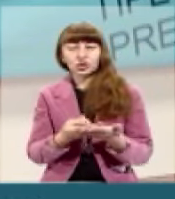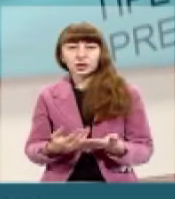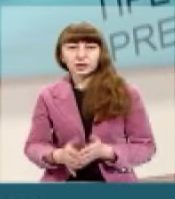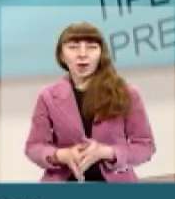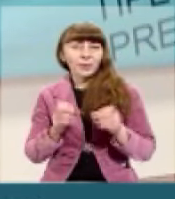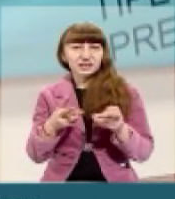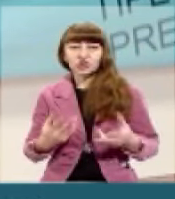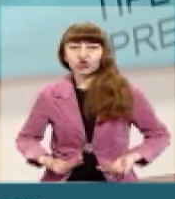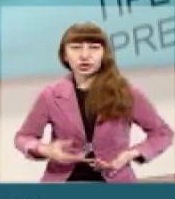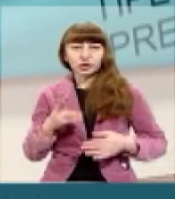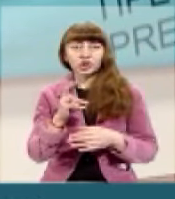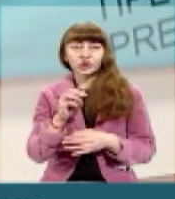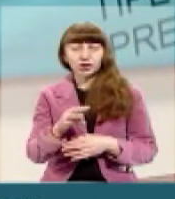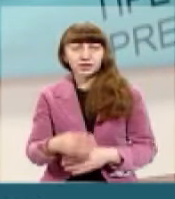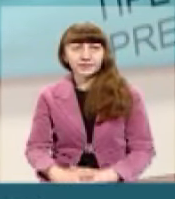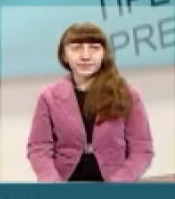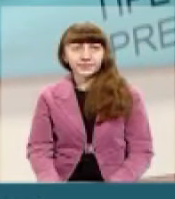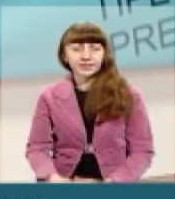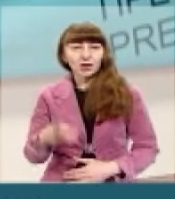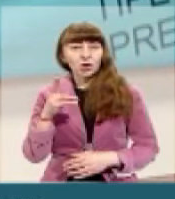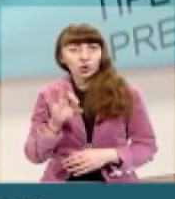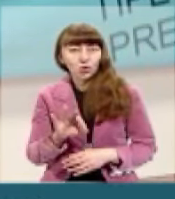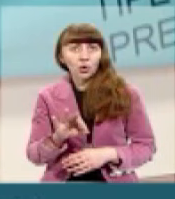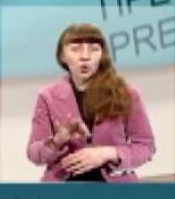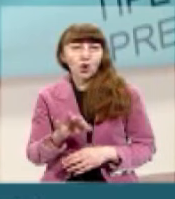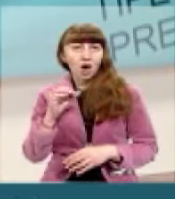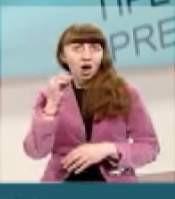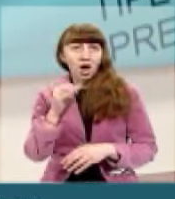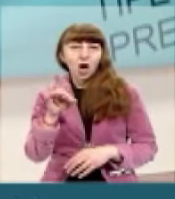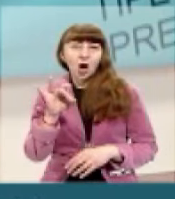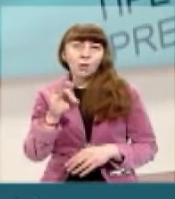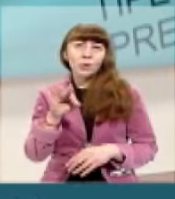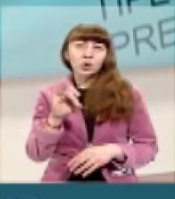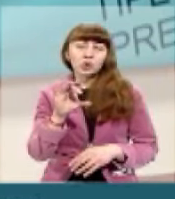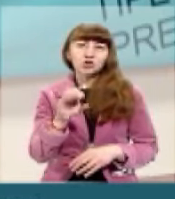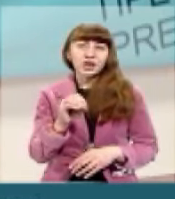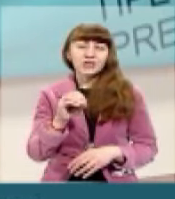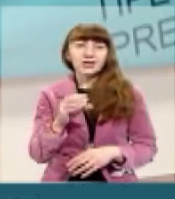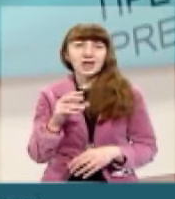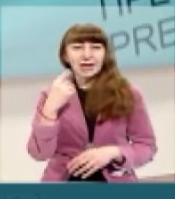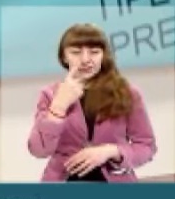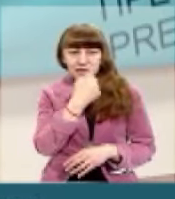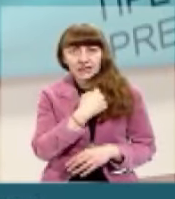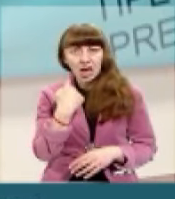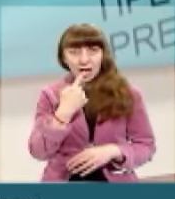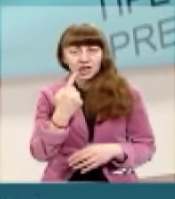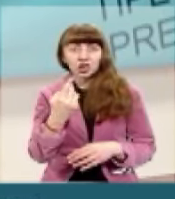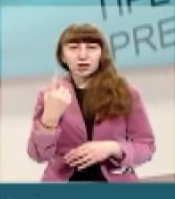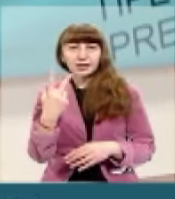жизни угрозы никакой не представляет. Но, тем не менее, обморожение лица 3-4 степени